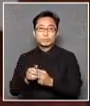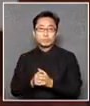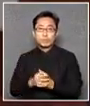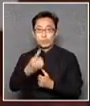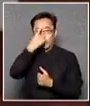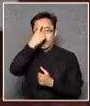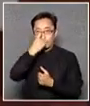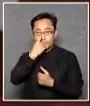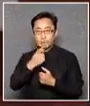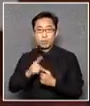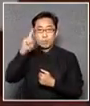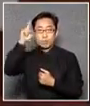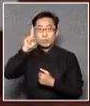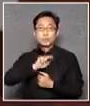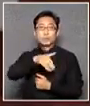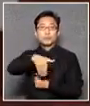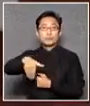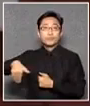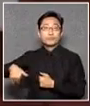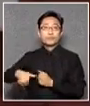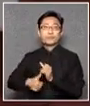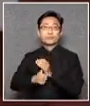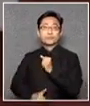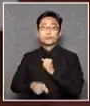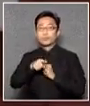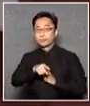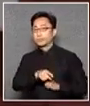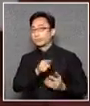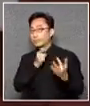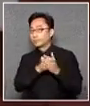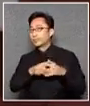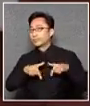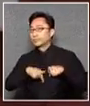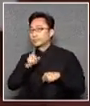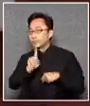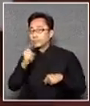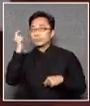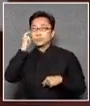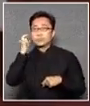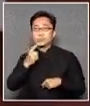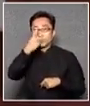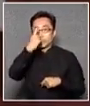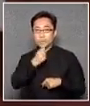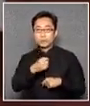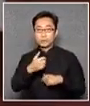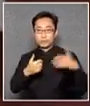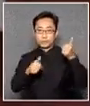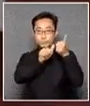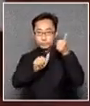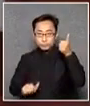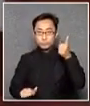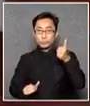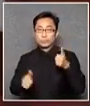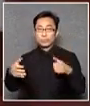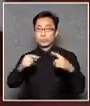英企图置身事外，其心可诛。以梁振英为首的特区政府与民为